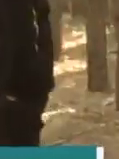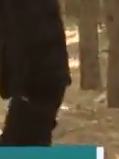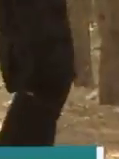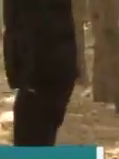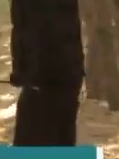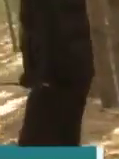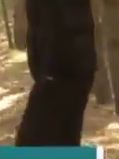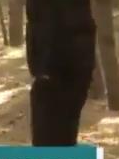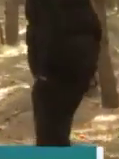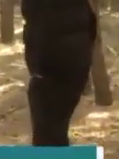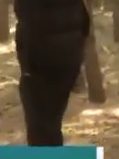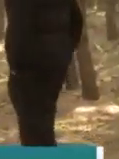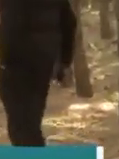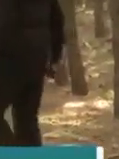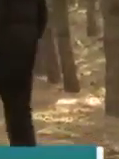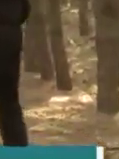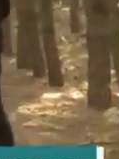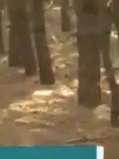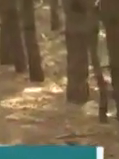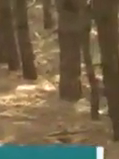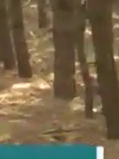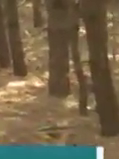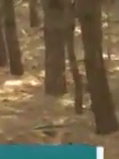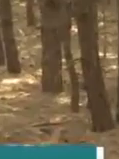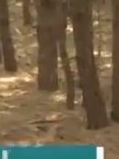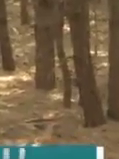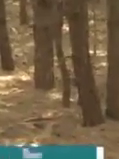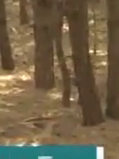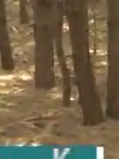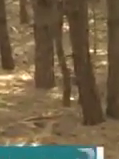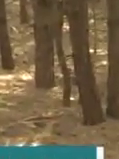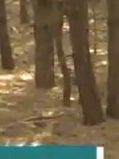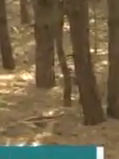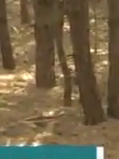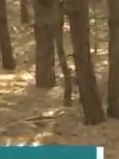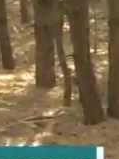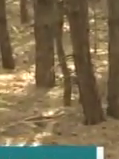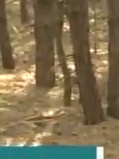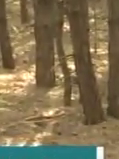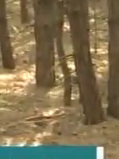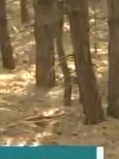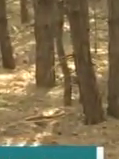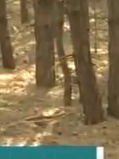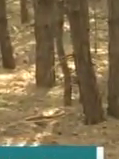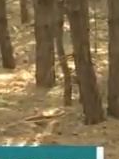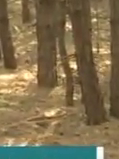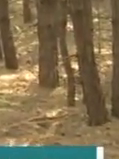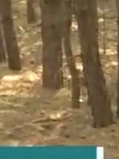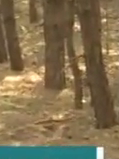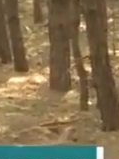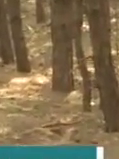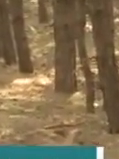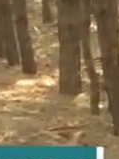мән-мағынасын жете түсіне бермейміз. Ал режиссер осы кейіпкерлер арқылы, бұл бейнефильм арқылы көзқарақты көрерменге